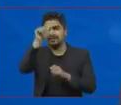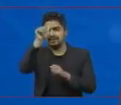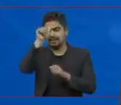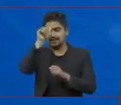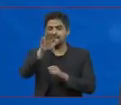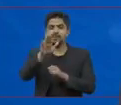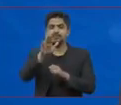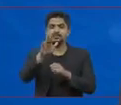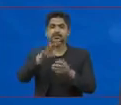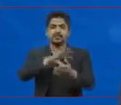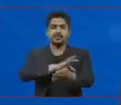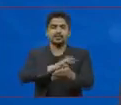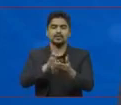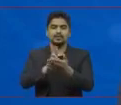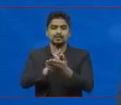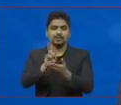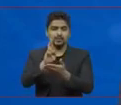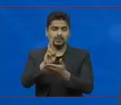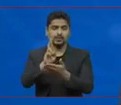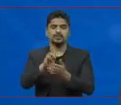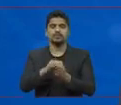जानकारी, प्रदेशको रिपोर्ट,